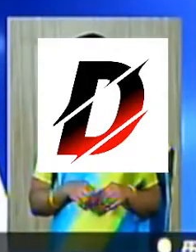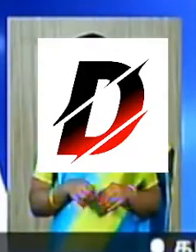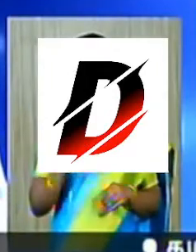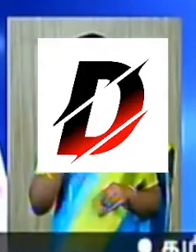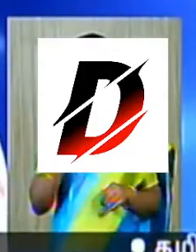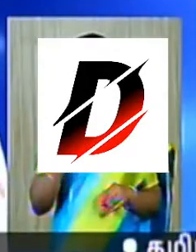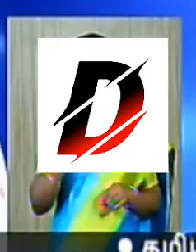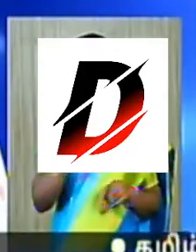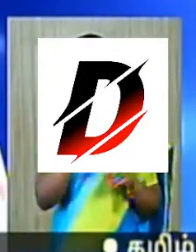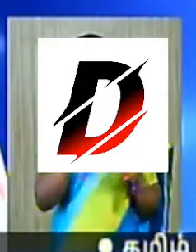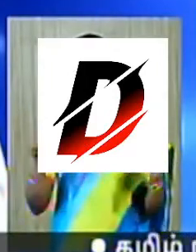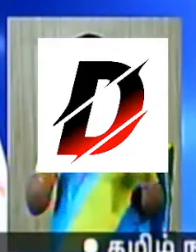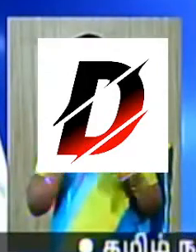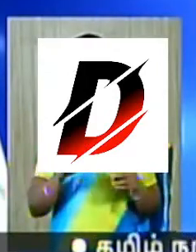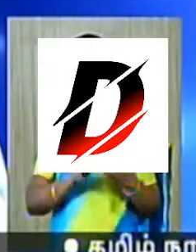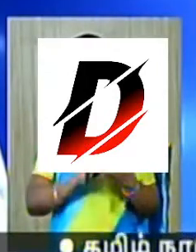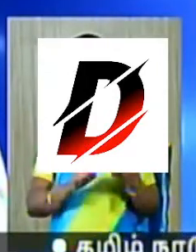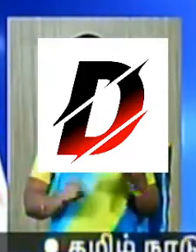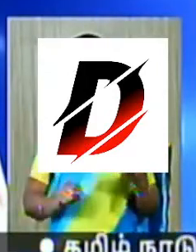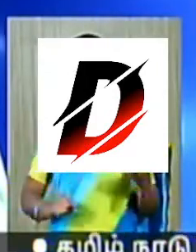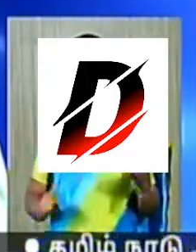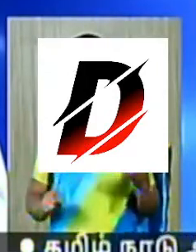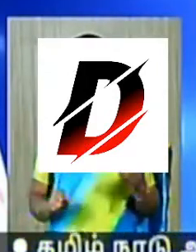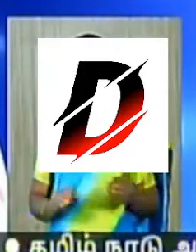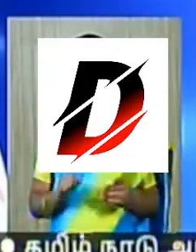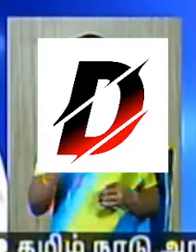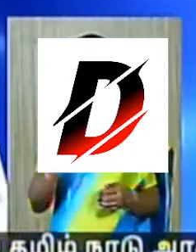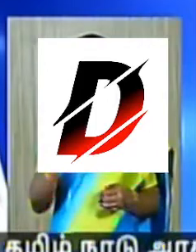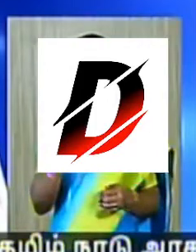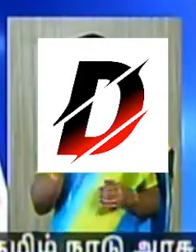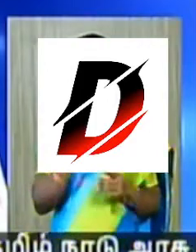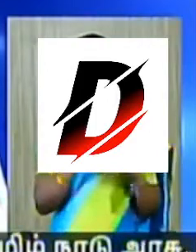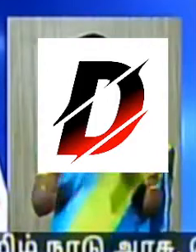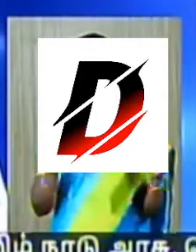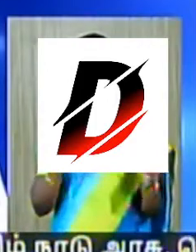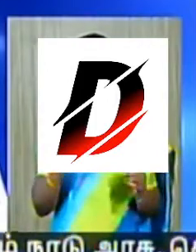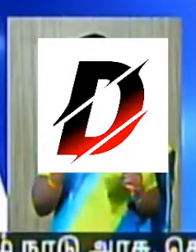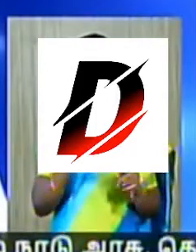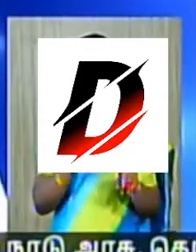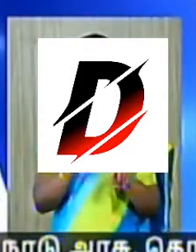இப்போ ஒவ்வொரு நிறையாக நாம் நிரப்பிக்கிட்டே வரணும். முதல் நிறை என்னங்க?